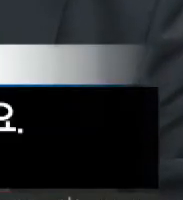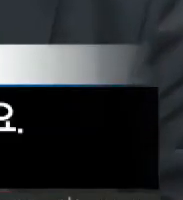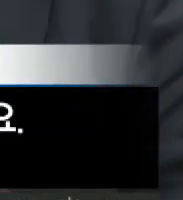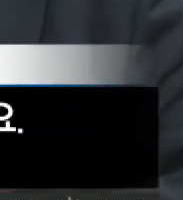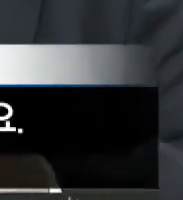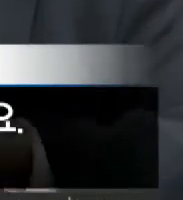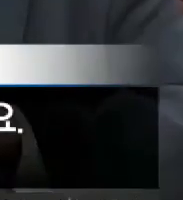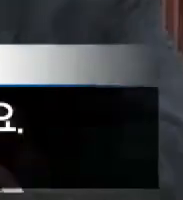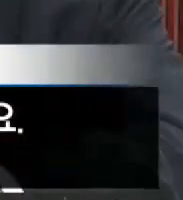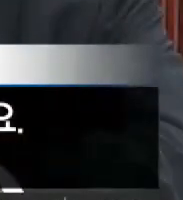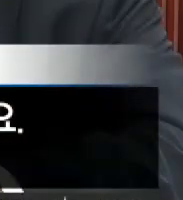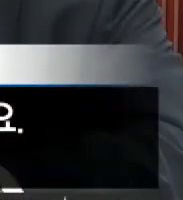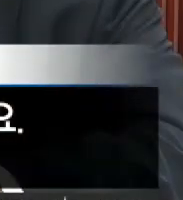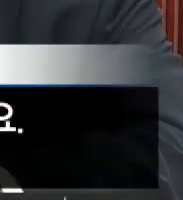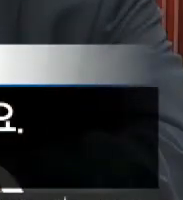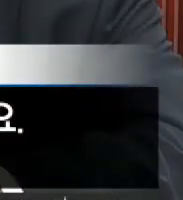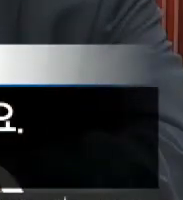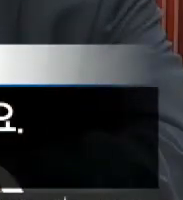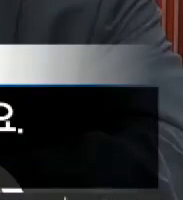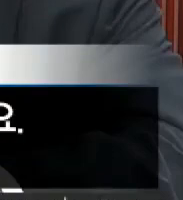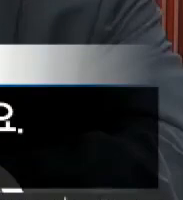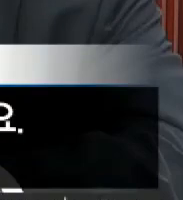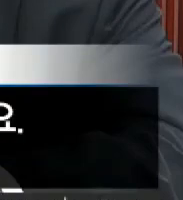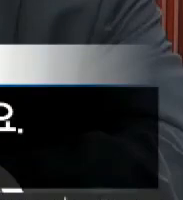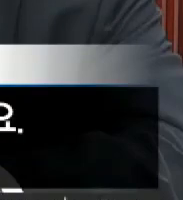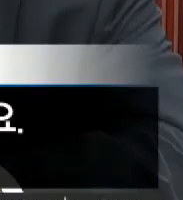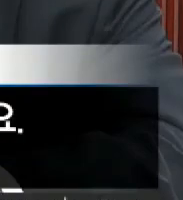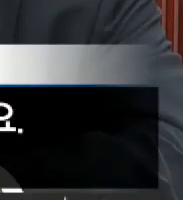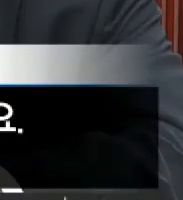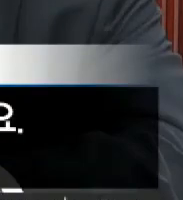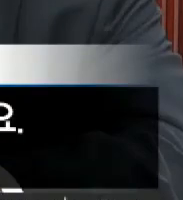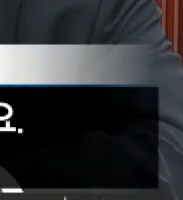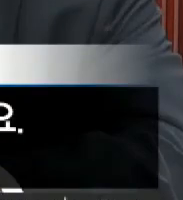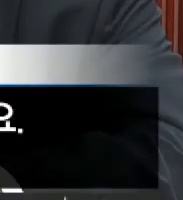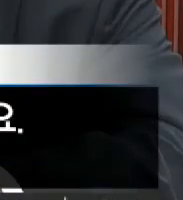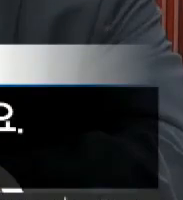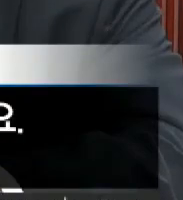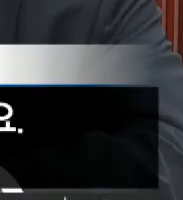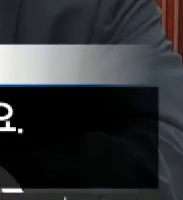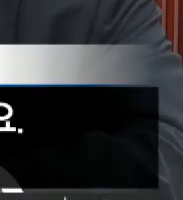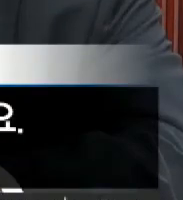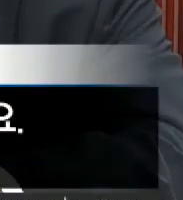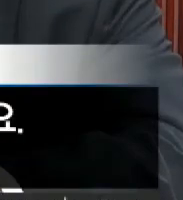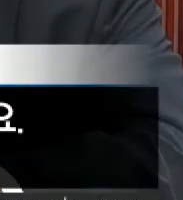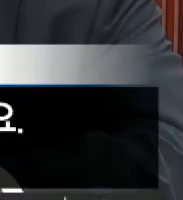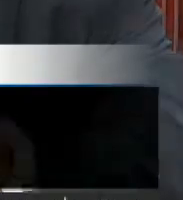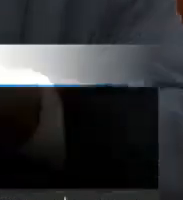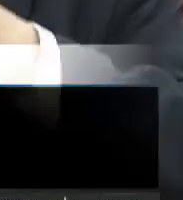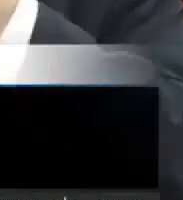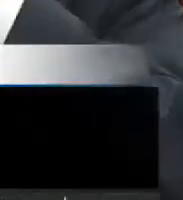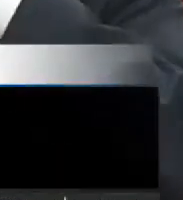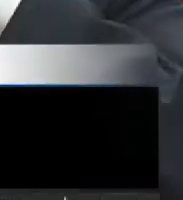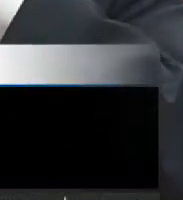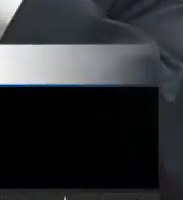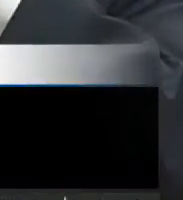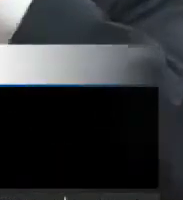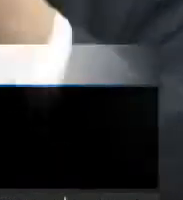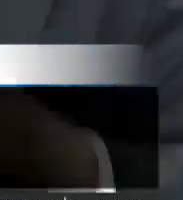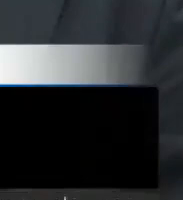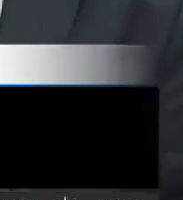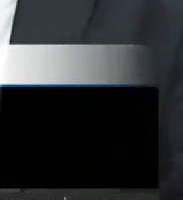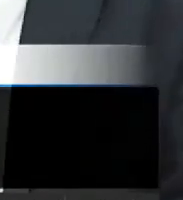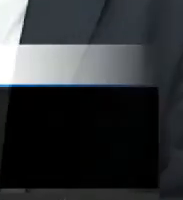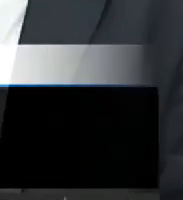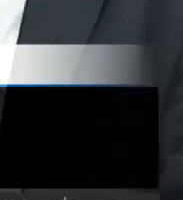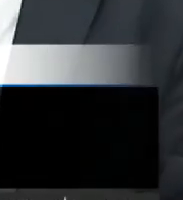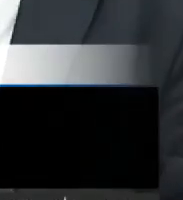지금 수사지휘권이 범죄자의 말 그대로를 가지고 지금 하는 거거든요. 어떻게 생각하세요? 이 수사지휘권? 일단 법리적으로 보면은